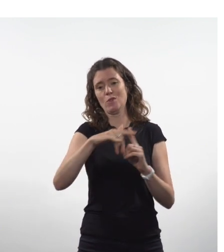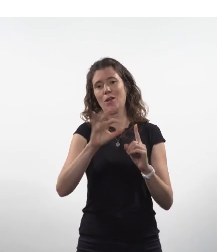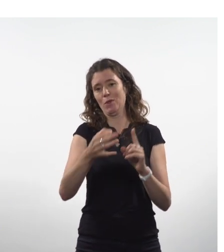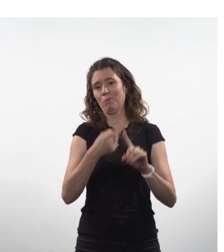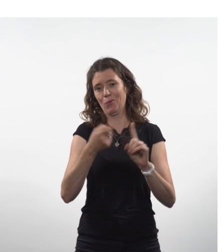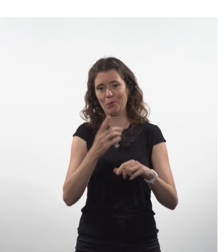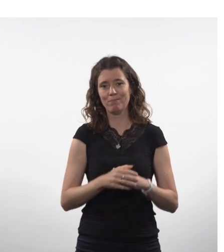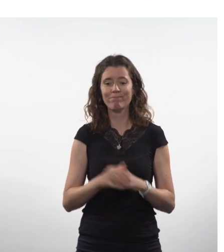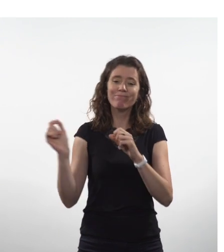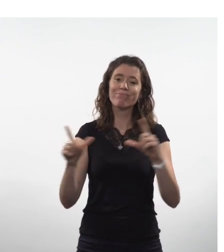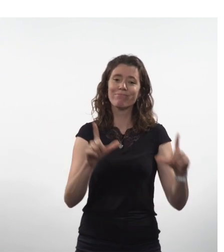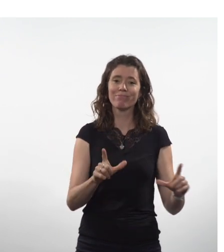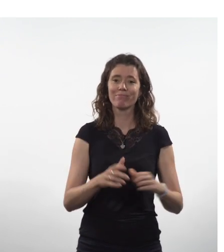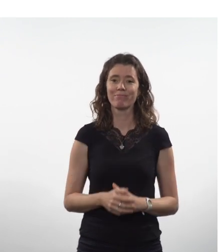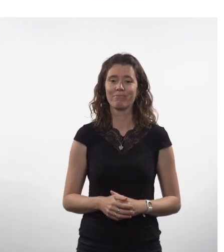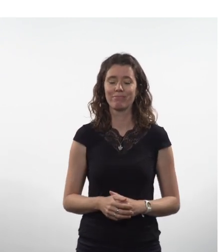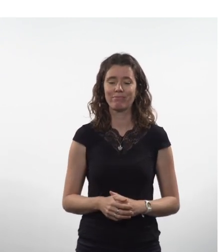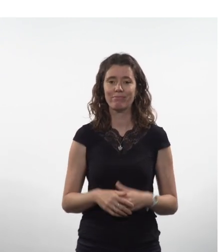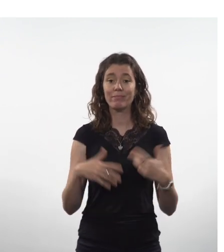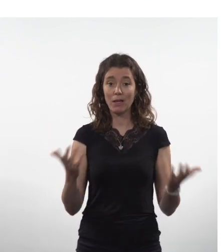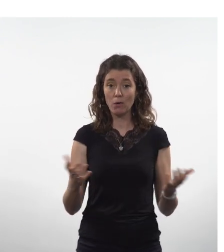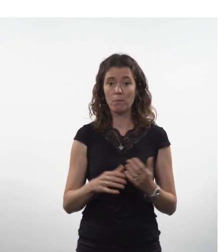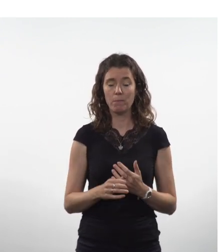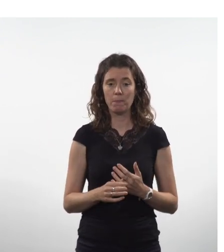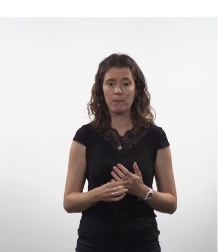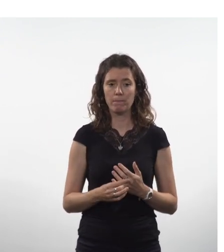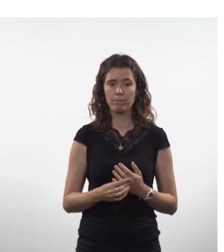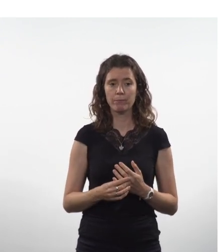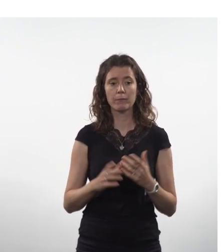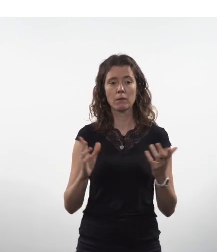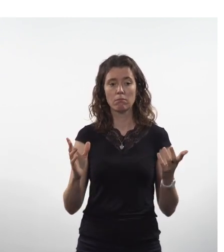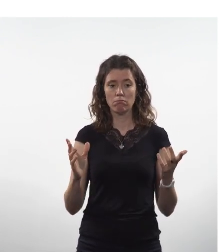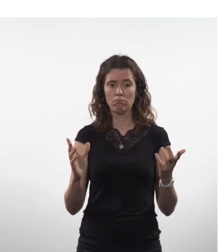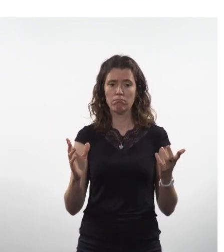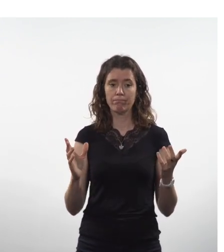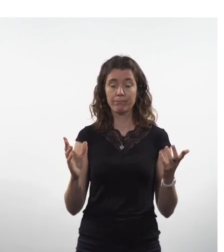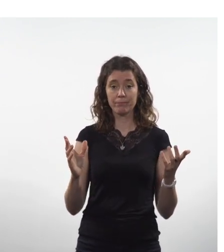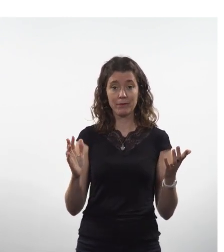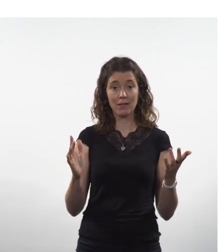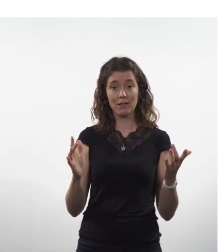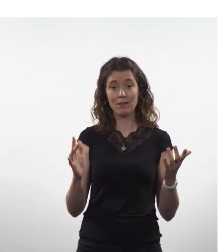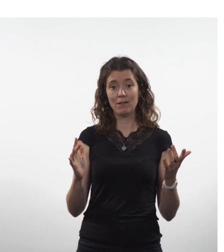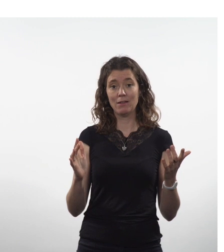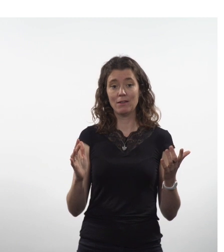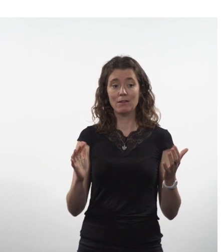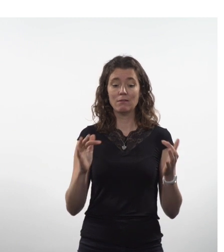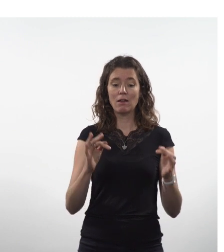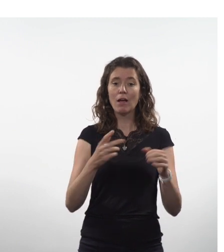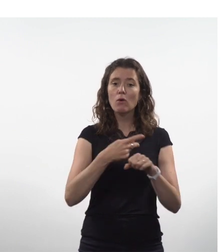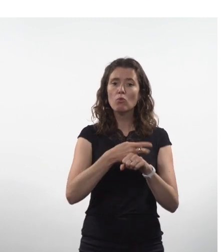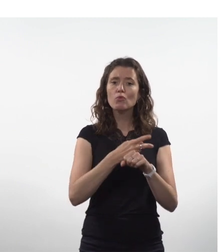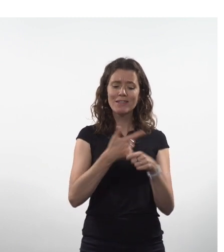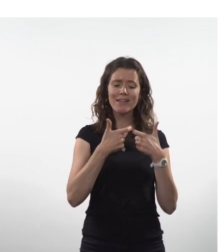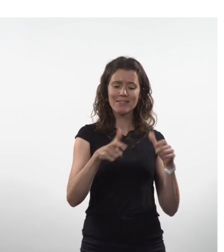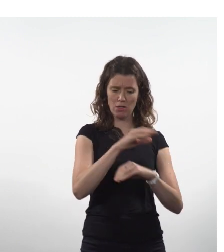Diapo suivant. Alors, il y a deux piliers sur les outils d'accès aux soins qui ont été